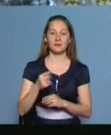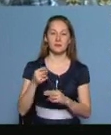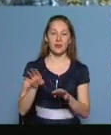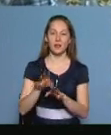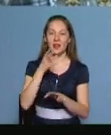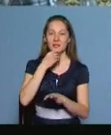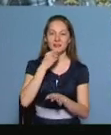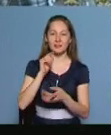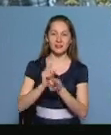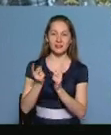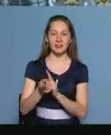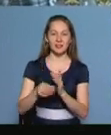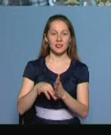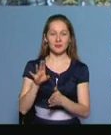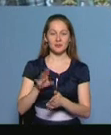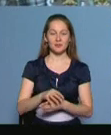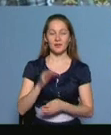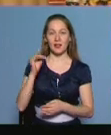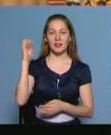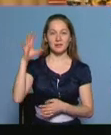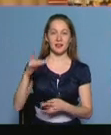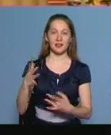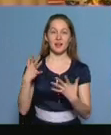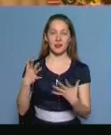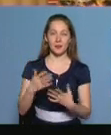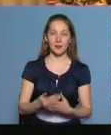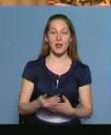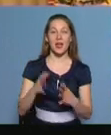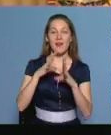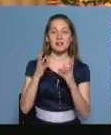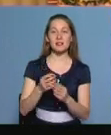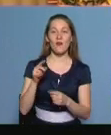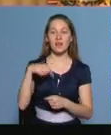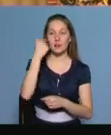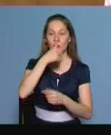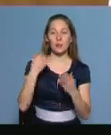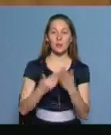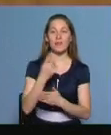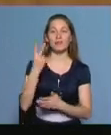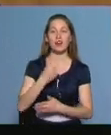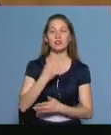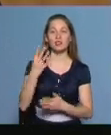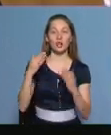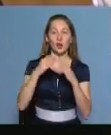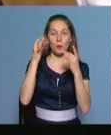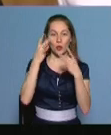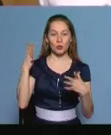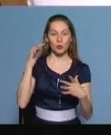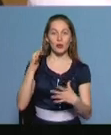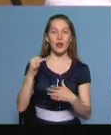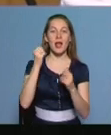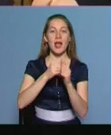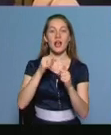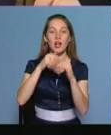красиво стало и света больше стало. Всего в этом году обновят 24 дома культуры, и каждый